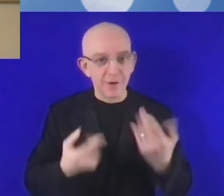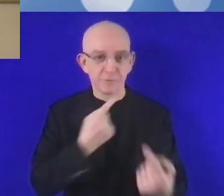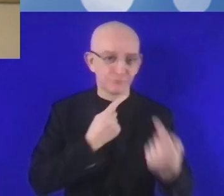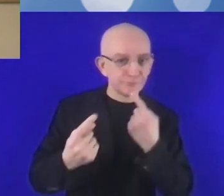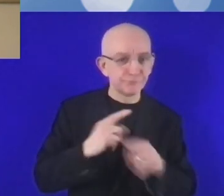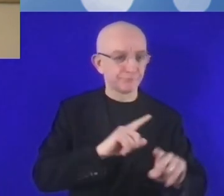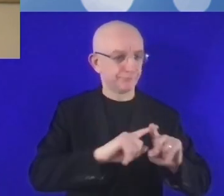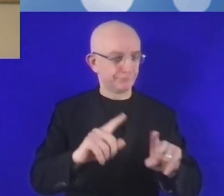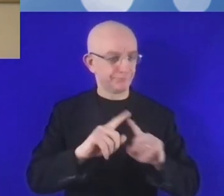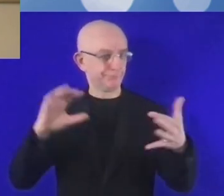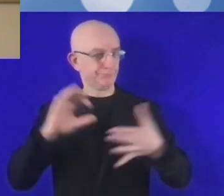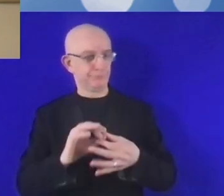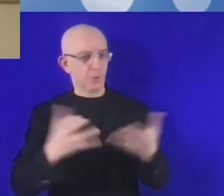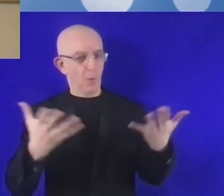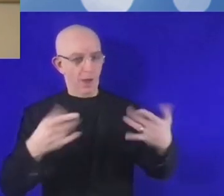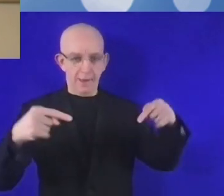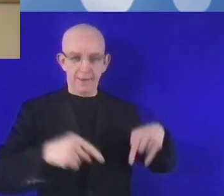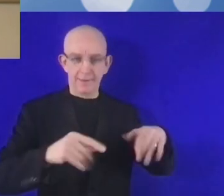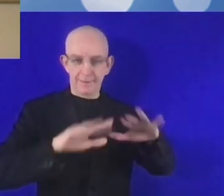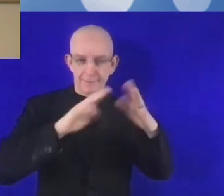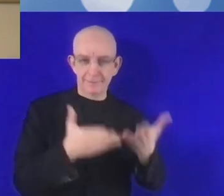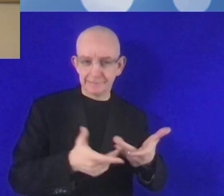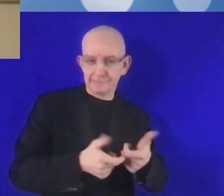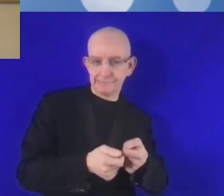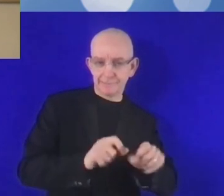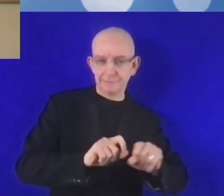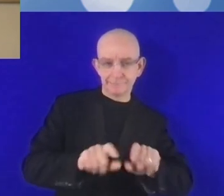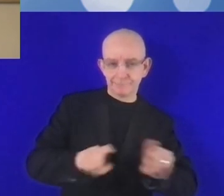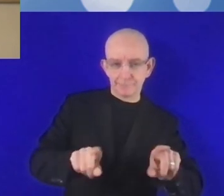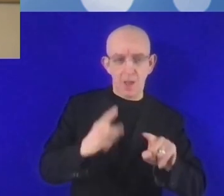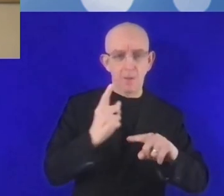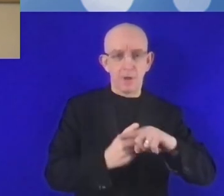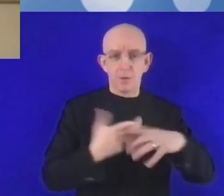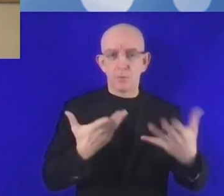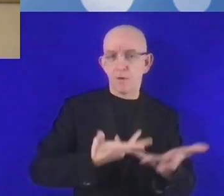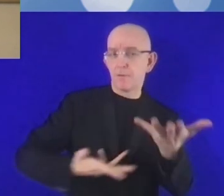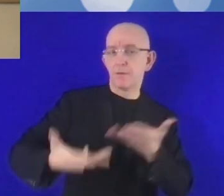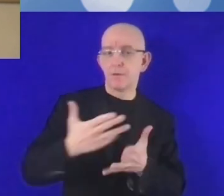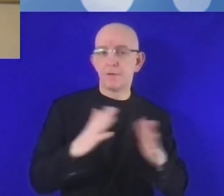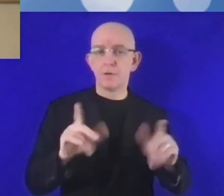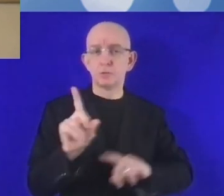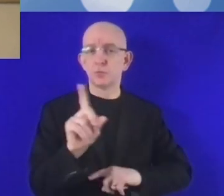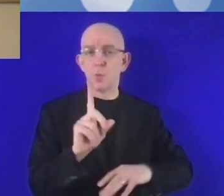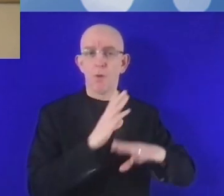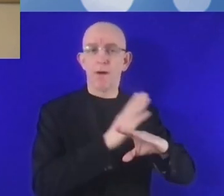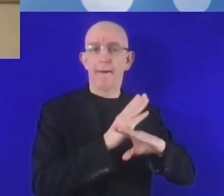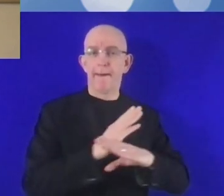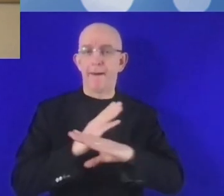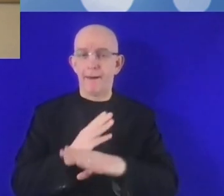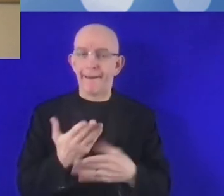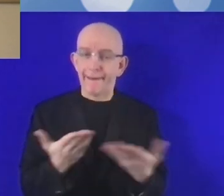плодотворных дискуссий на тему интернета и свобод пользователей